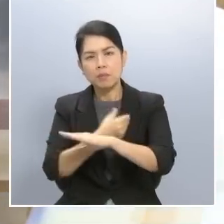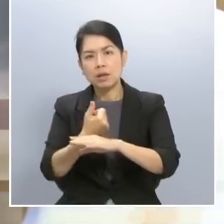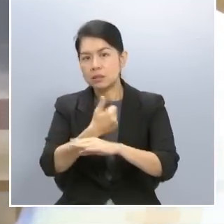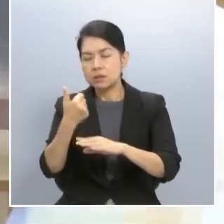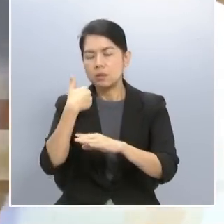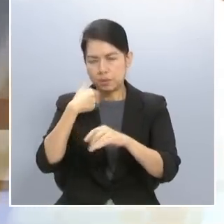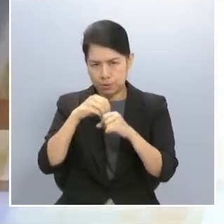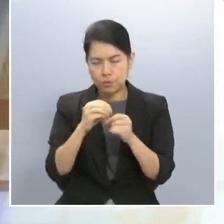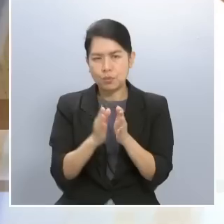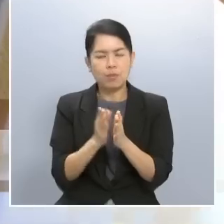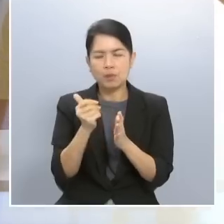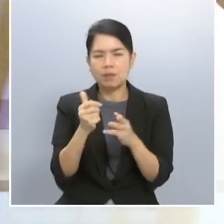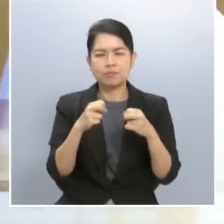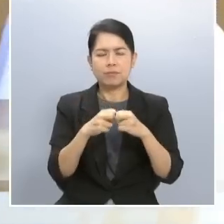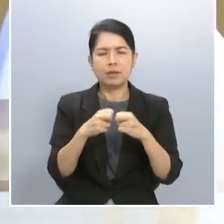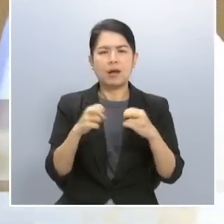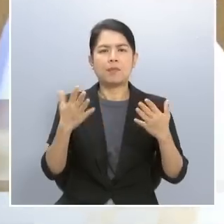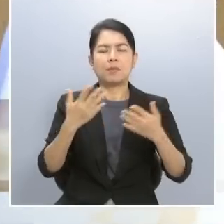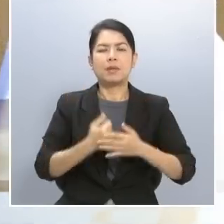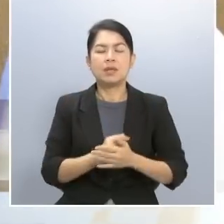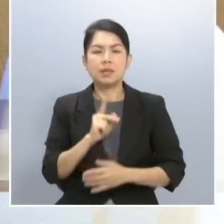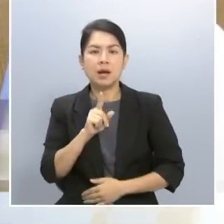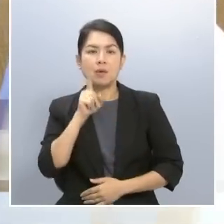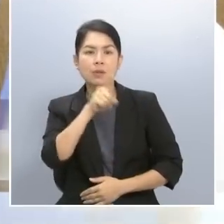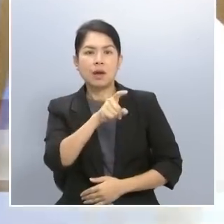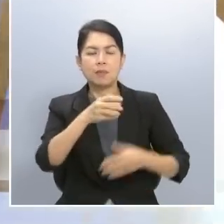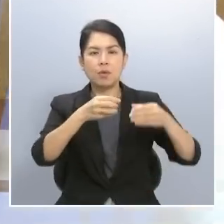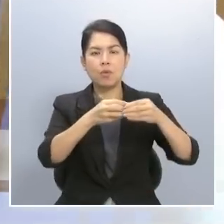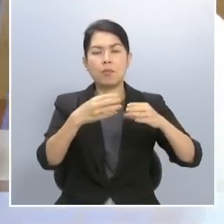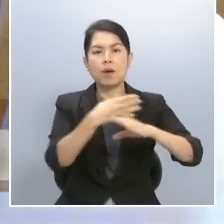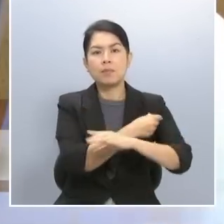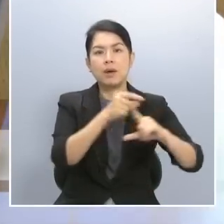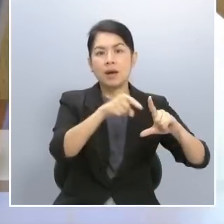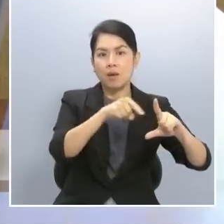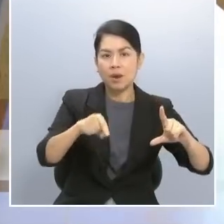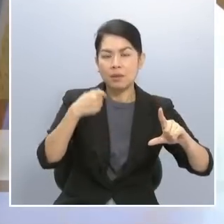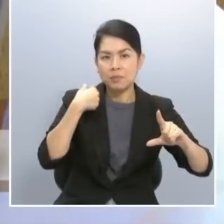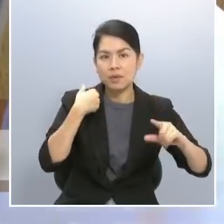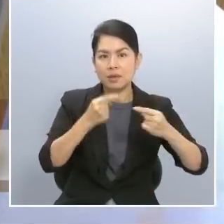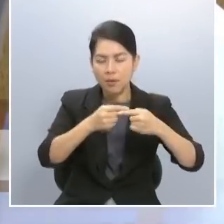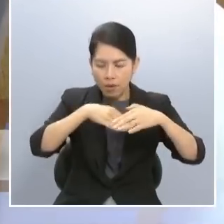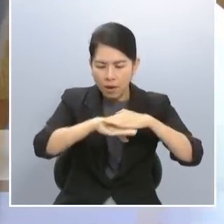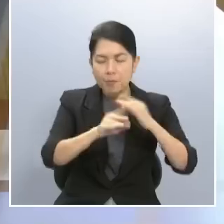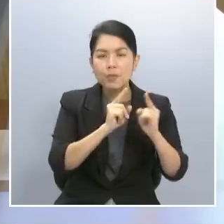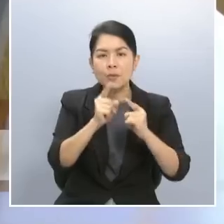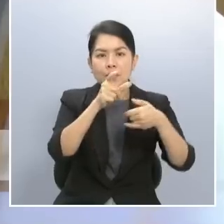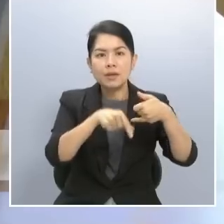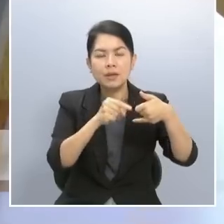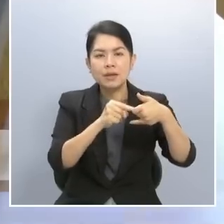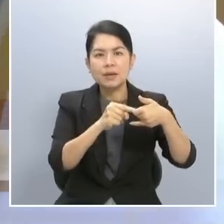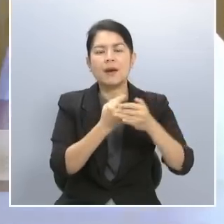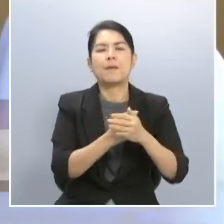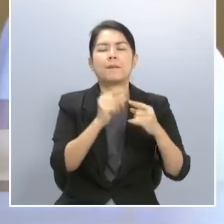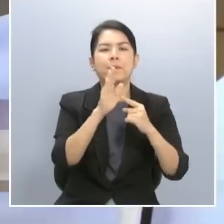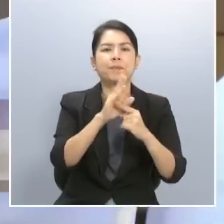างๆนักข่าวถามนะมีข่าวว่าก้าวไกลไปเดียวรับกับคุณเดวิดชิชอบเพื่อจะโหวตให้คุณพิธาเป็นน